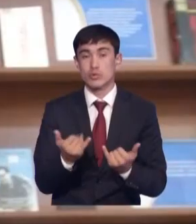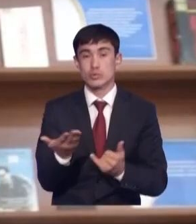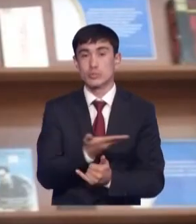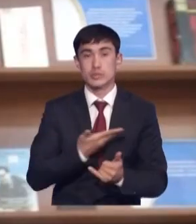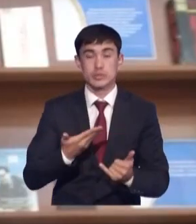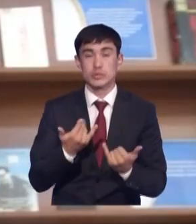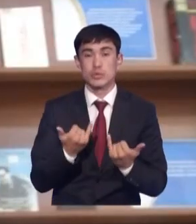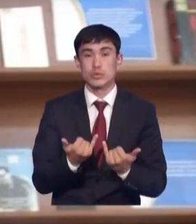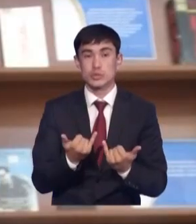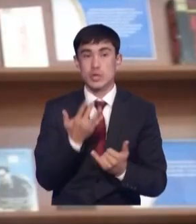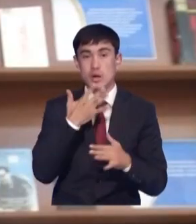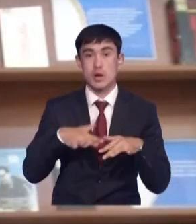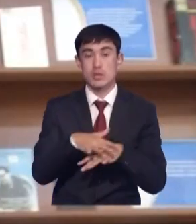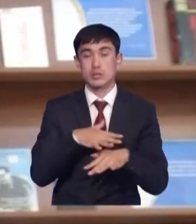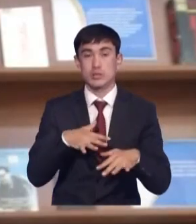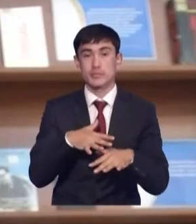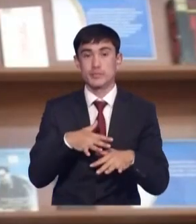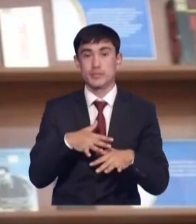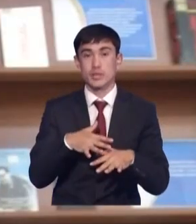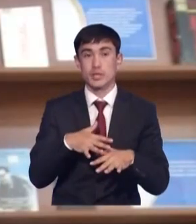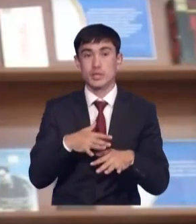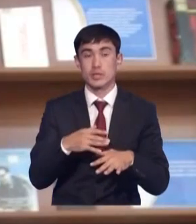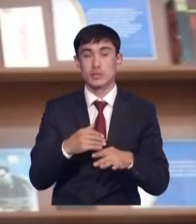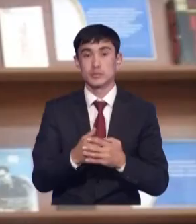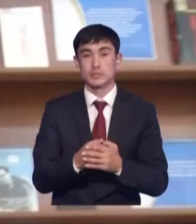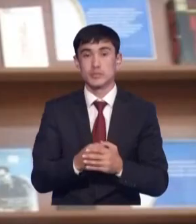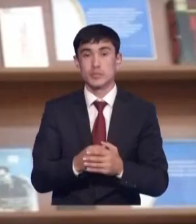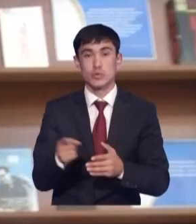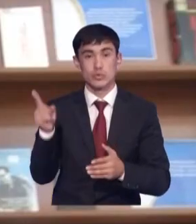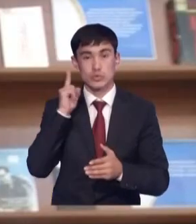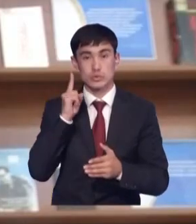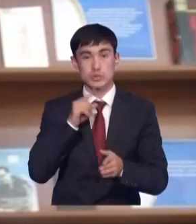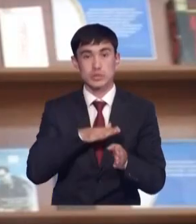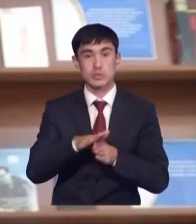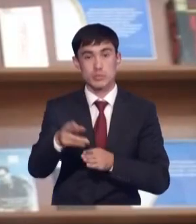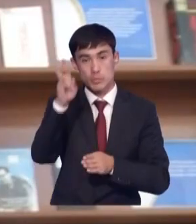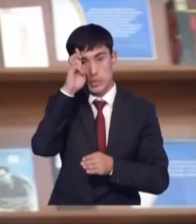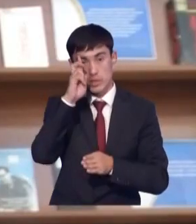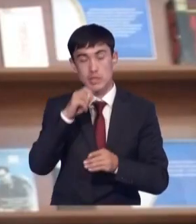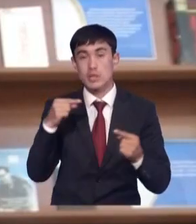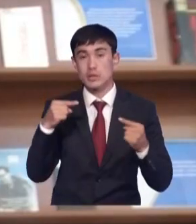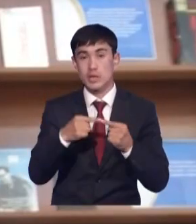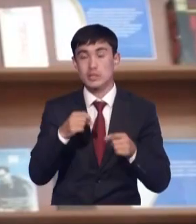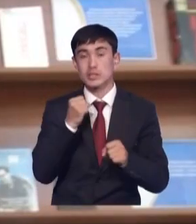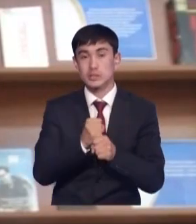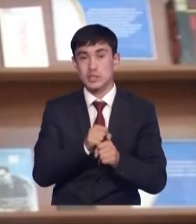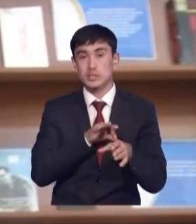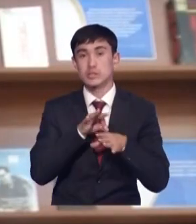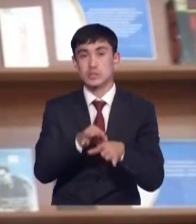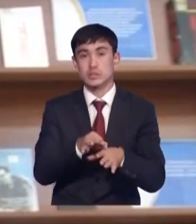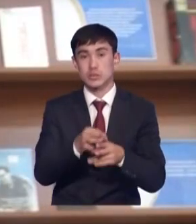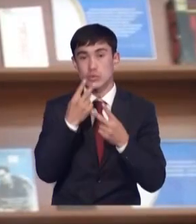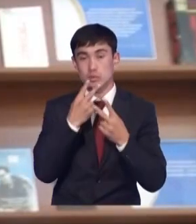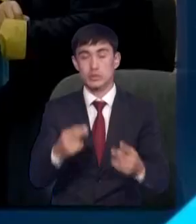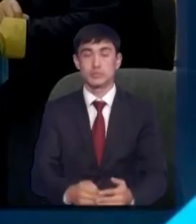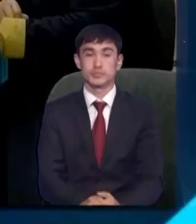енді осы халық үніне құлақ асатын мемлекет тұжырымдамасының нақты іске асырып жатқанын